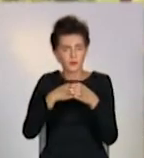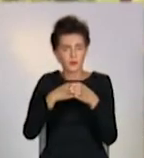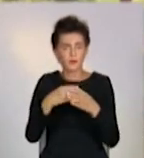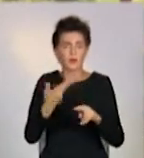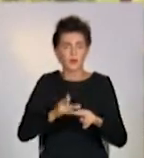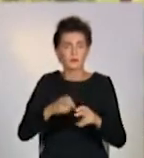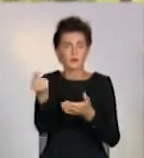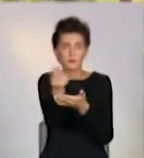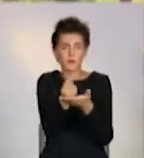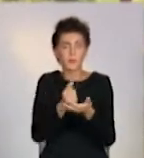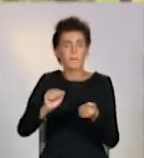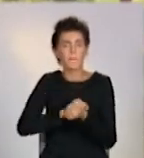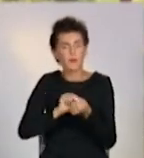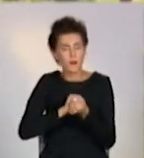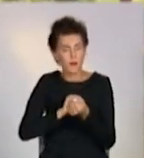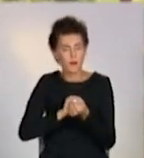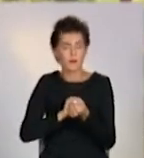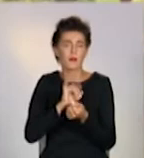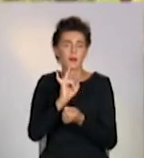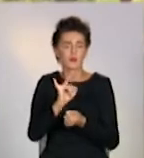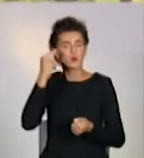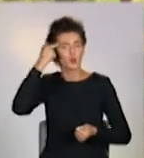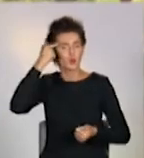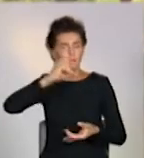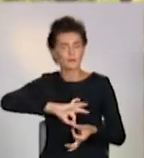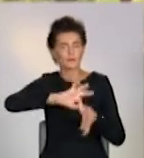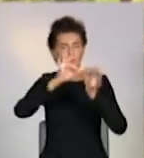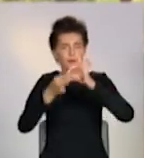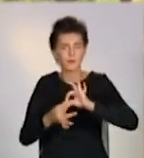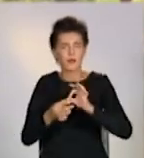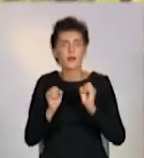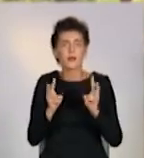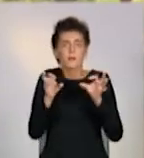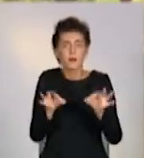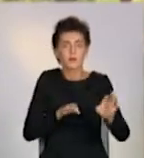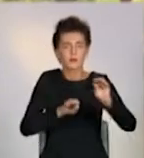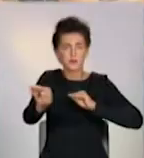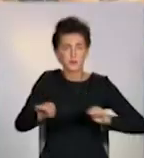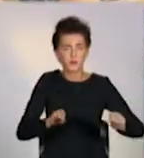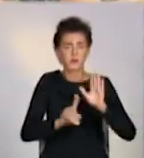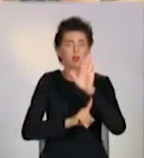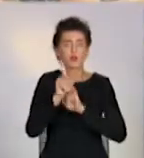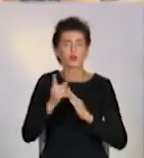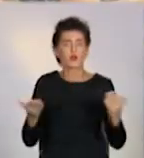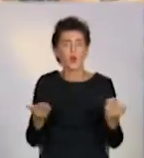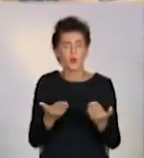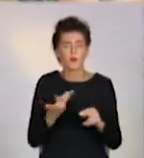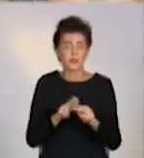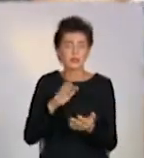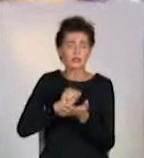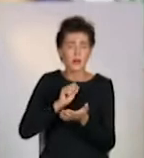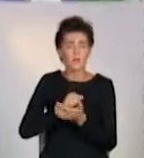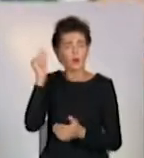на бумагу, і продумати, що іменно ви будете робити, з чого починати. На занятті